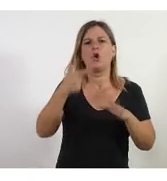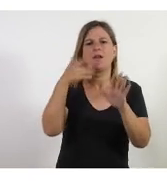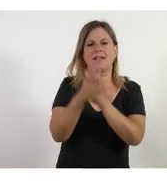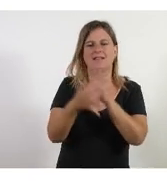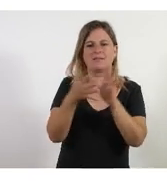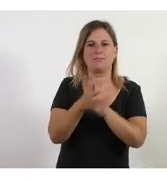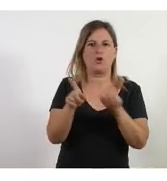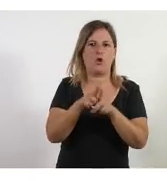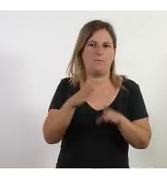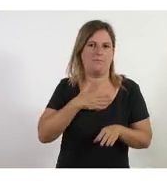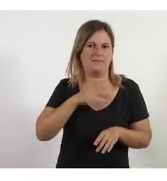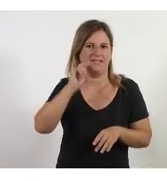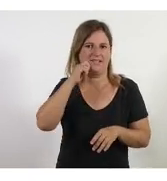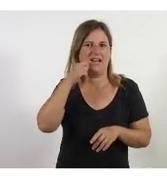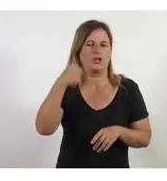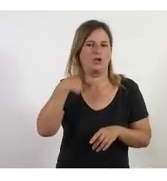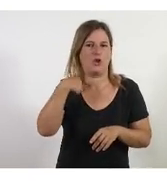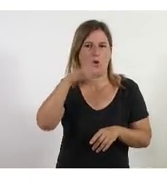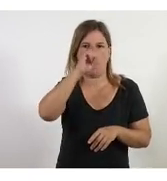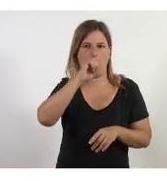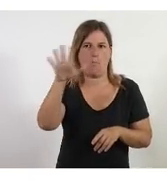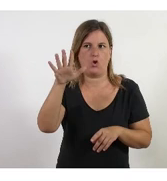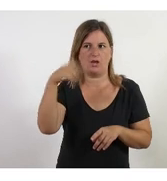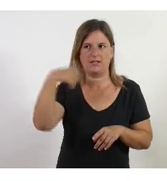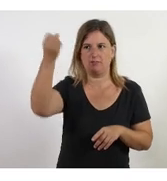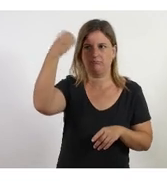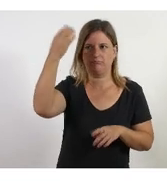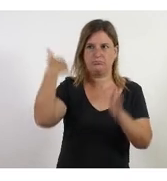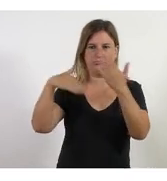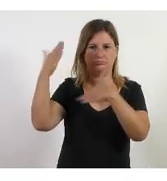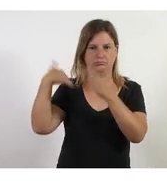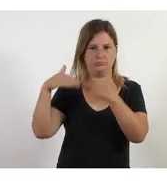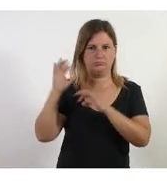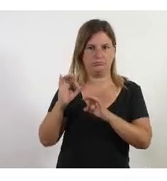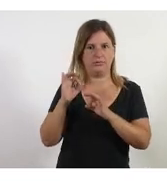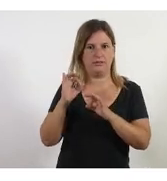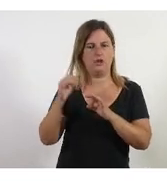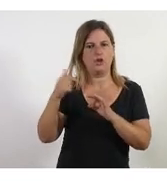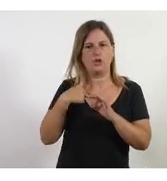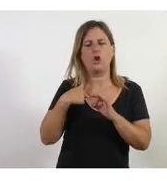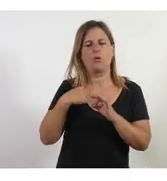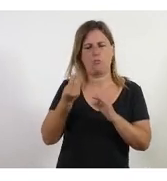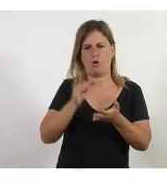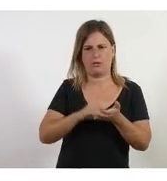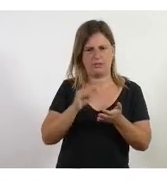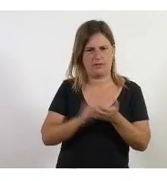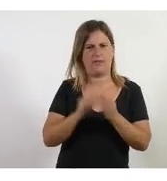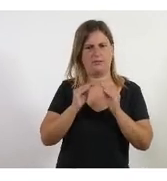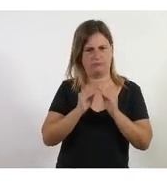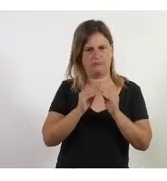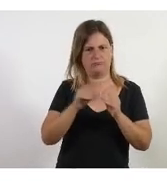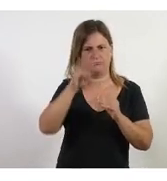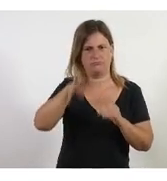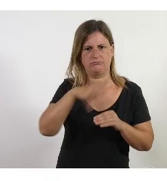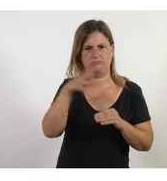petit secret. Jo faig això fa molts anys també que ho vaig aprendre i ho faig sovint. Sovint vull dir,